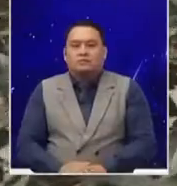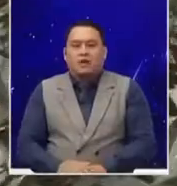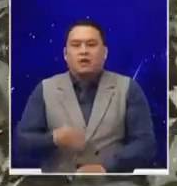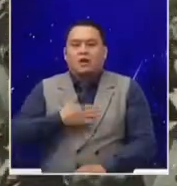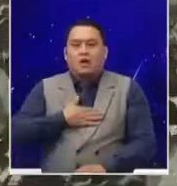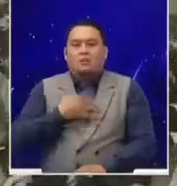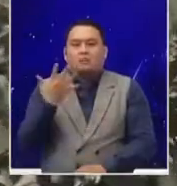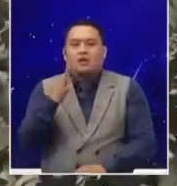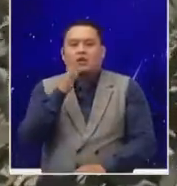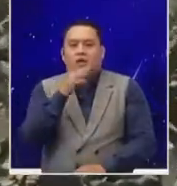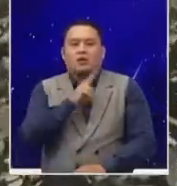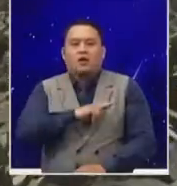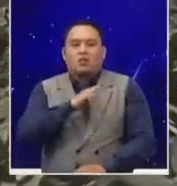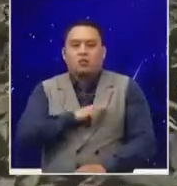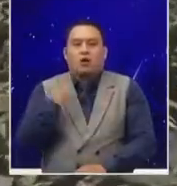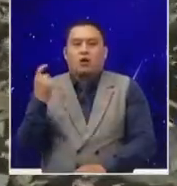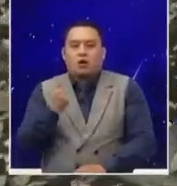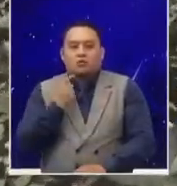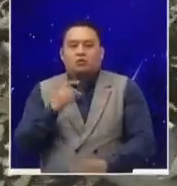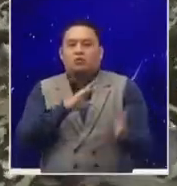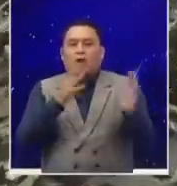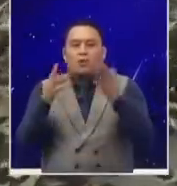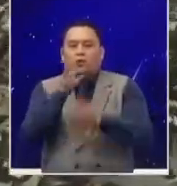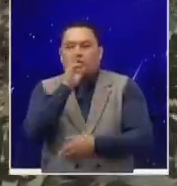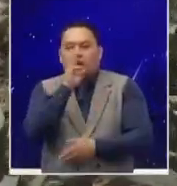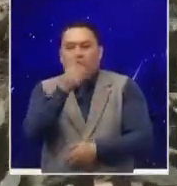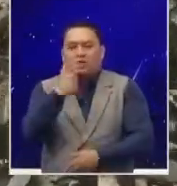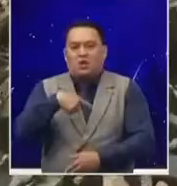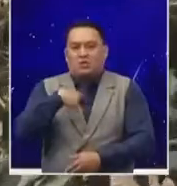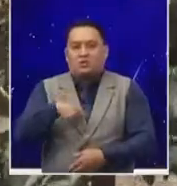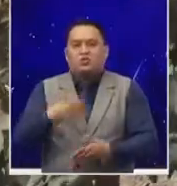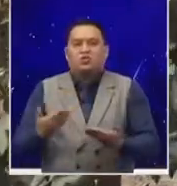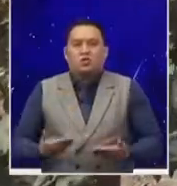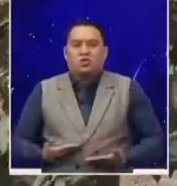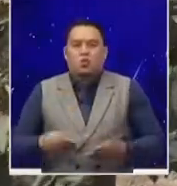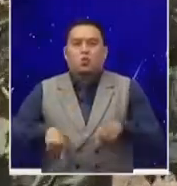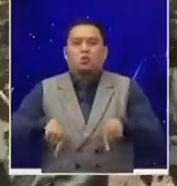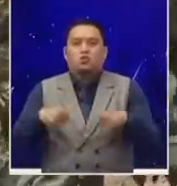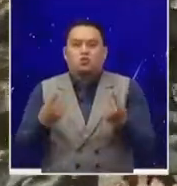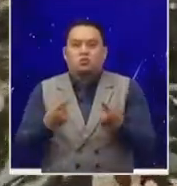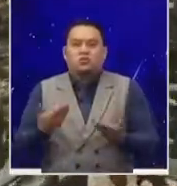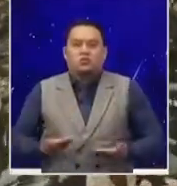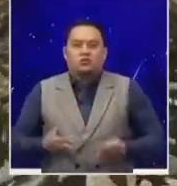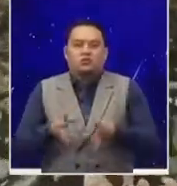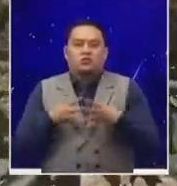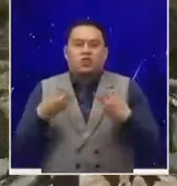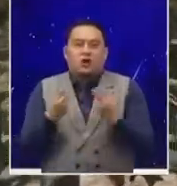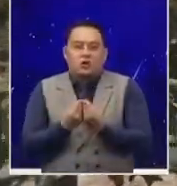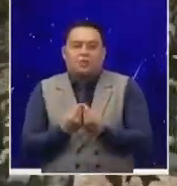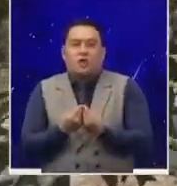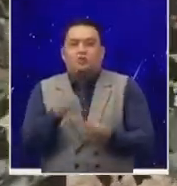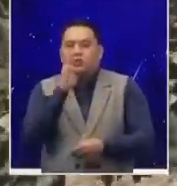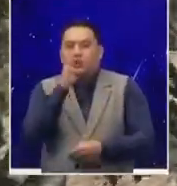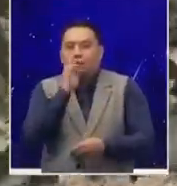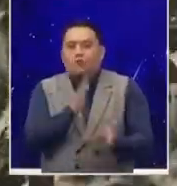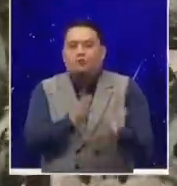5 лет работаю в этом хозяйстве. Благодаря этому саду мы зарабатываем себе на жизнь и улучшаем финансовое положение семьи. Заработную плату